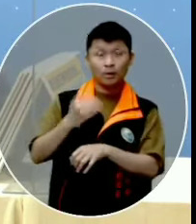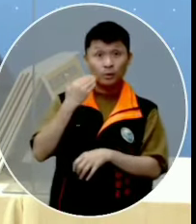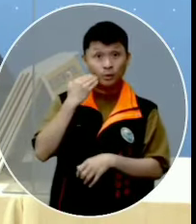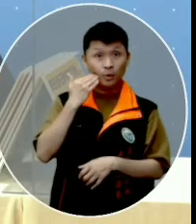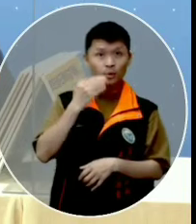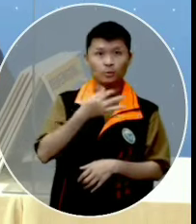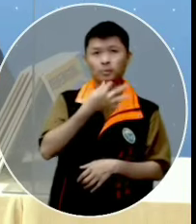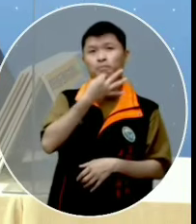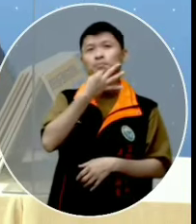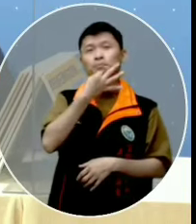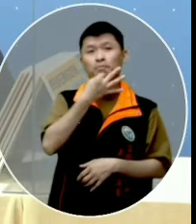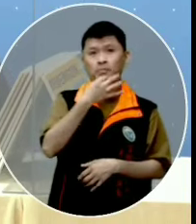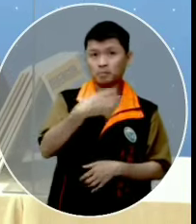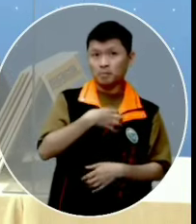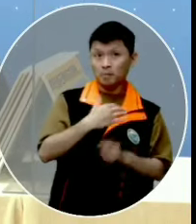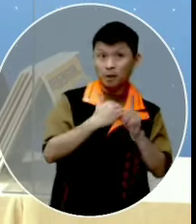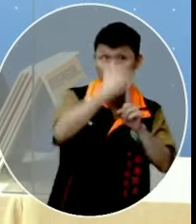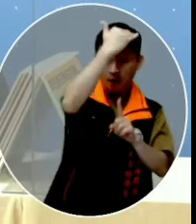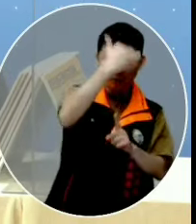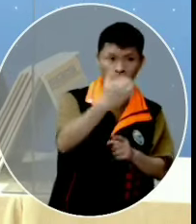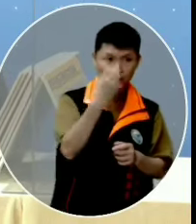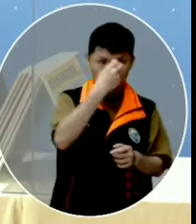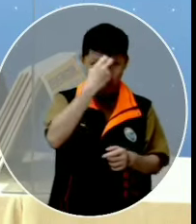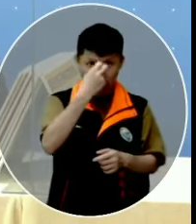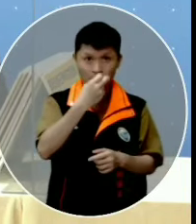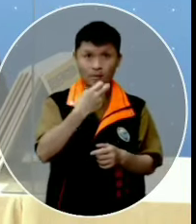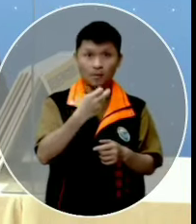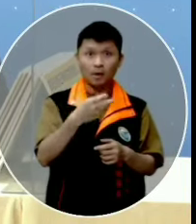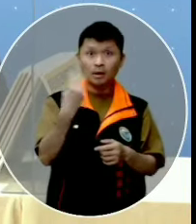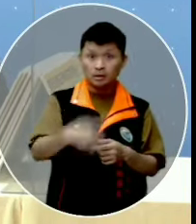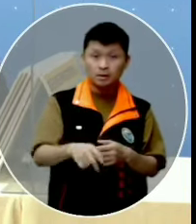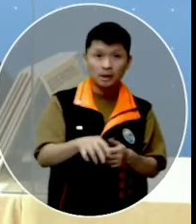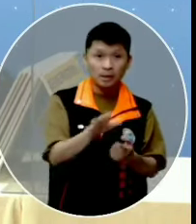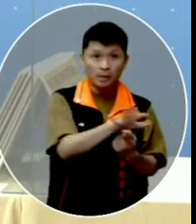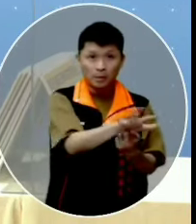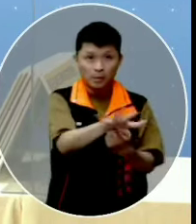就加强对高风险的筛检，同时加强消毒，那持续来管控这一个状况。